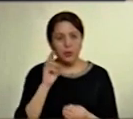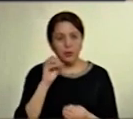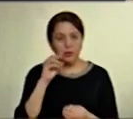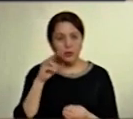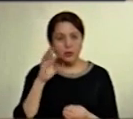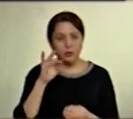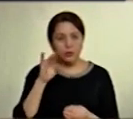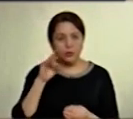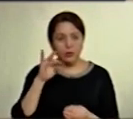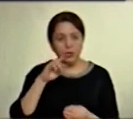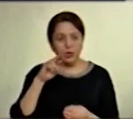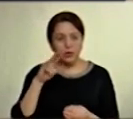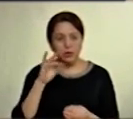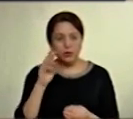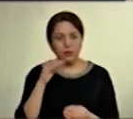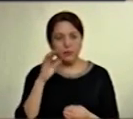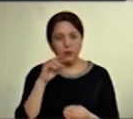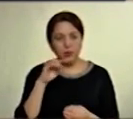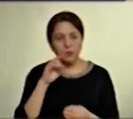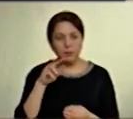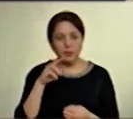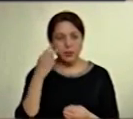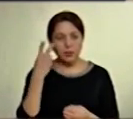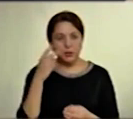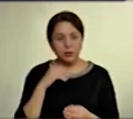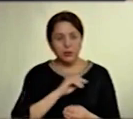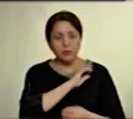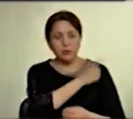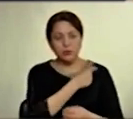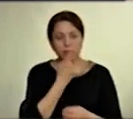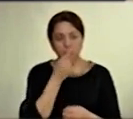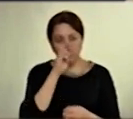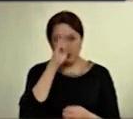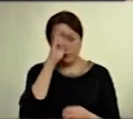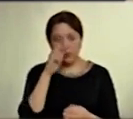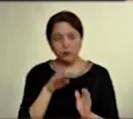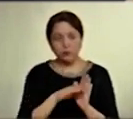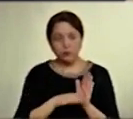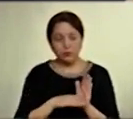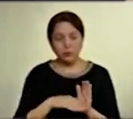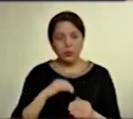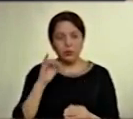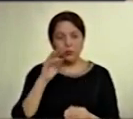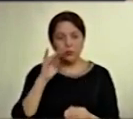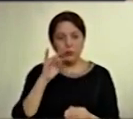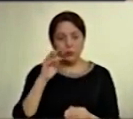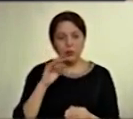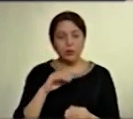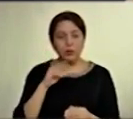Filip II qudratli bir davlat tuzib, butun bir Yunon davlatlarini bosib olish va